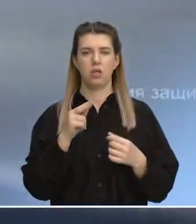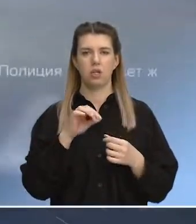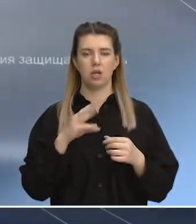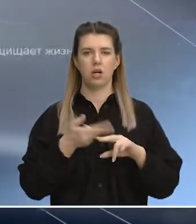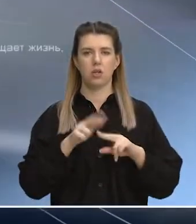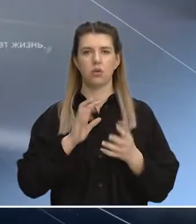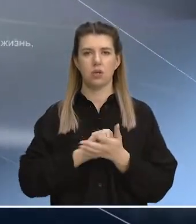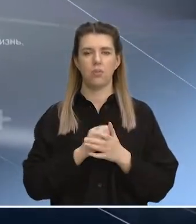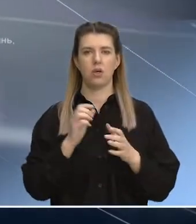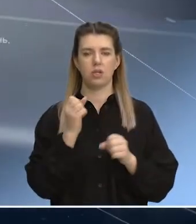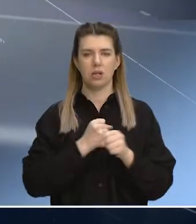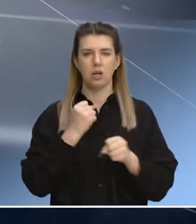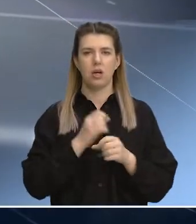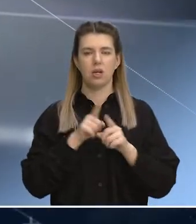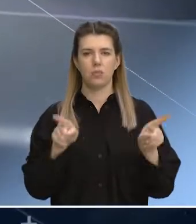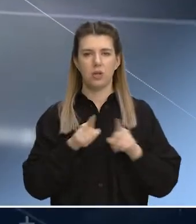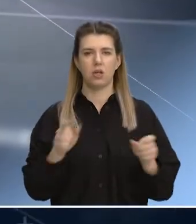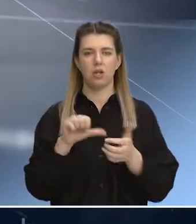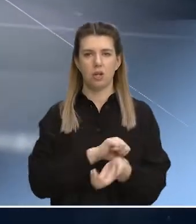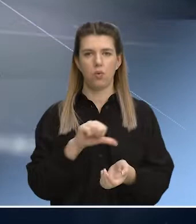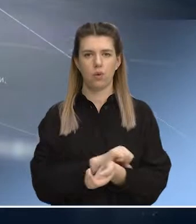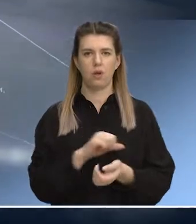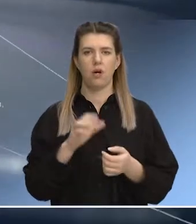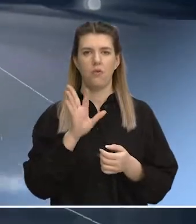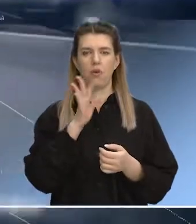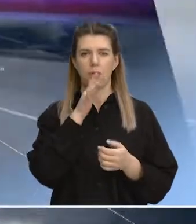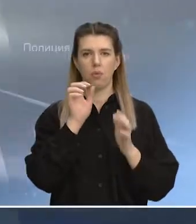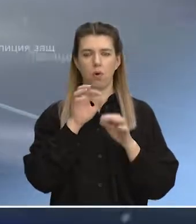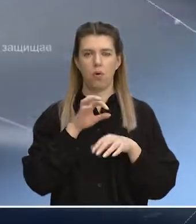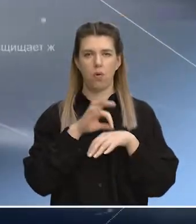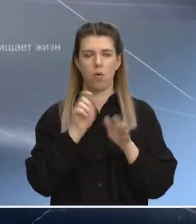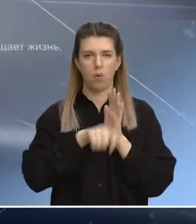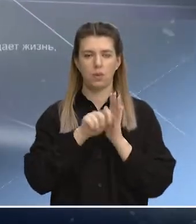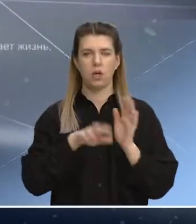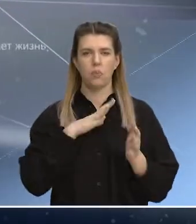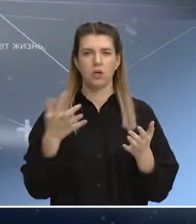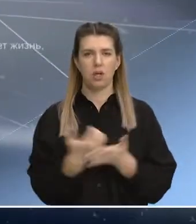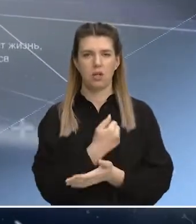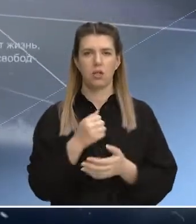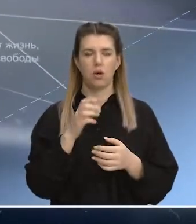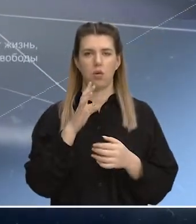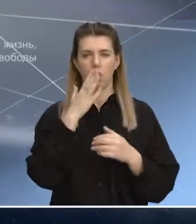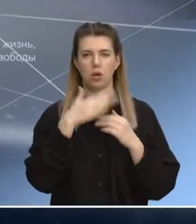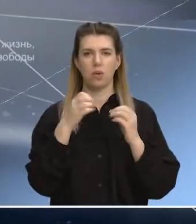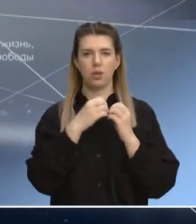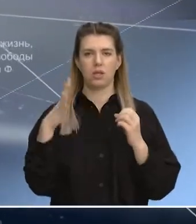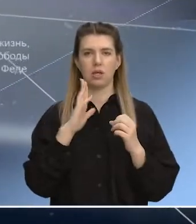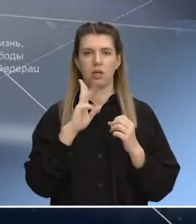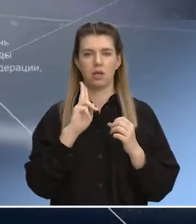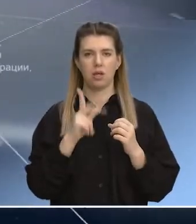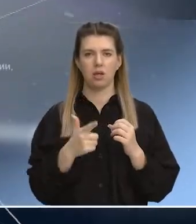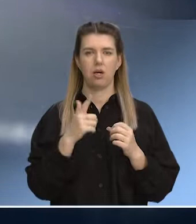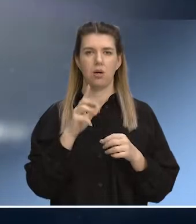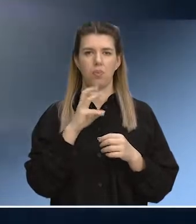чета, которая занималась изготовлением и распространением наркотиков. Во время обыска полицейскими было обнаружено более 15